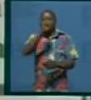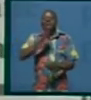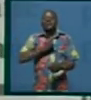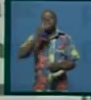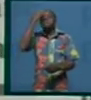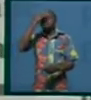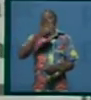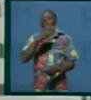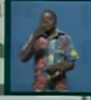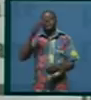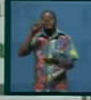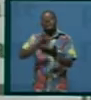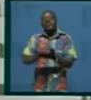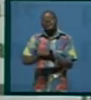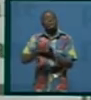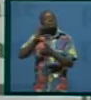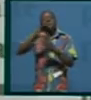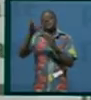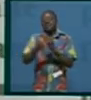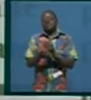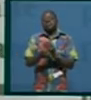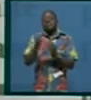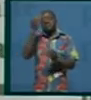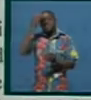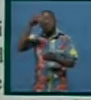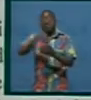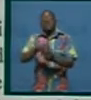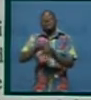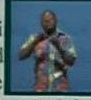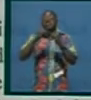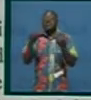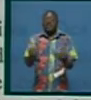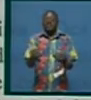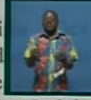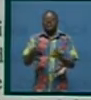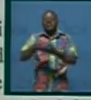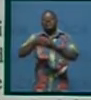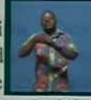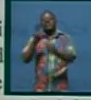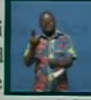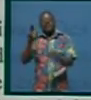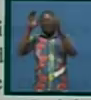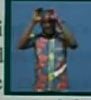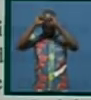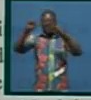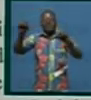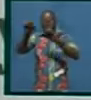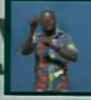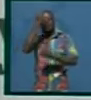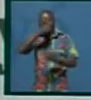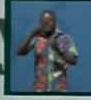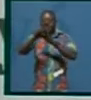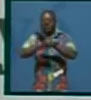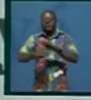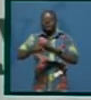prochain congrès. Propos de Léonce Kone dans le journal. Démission de Jacob Zuma, l'insubmersible a fini par couler,